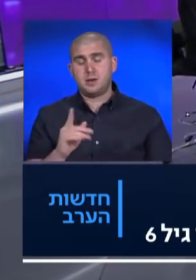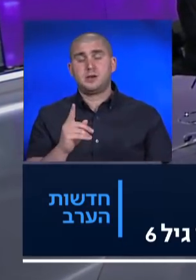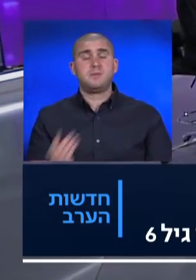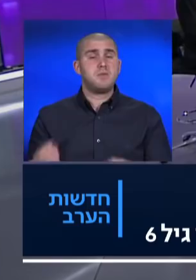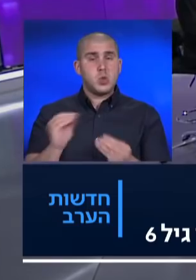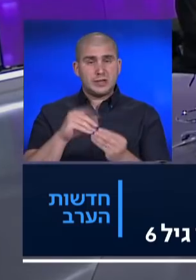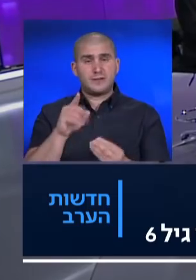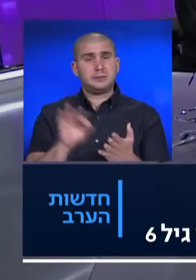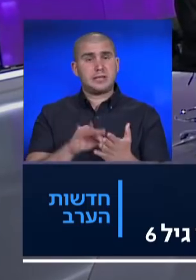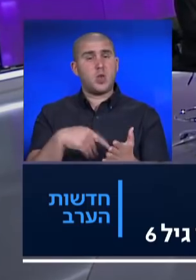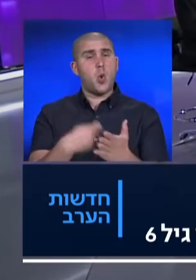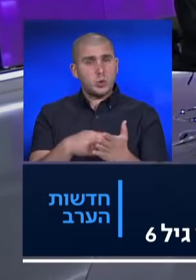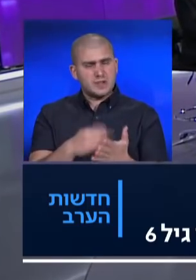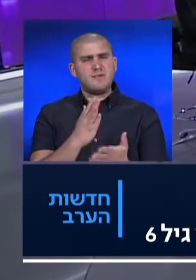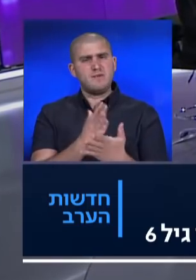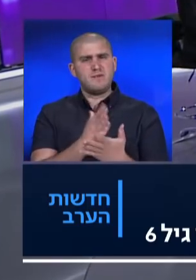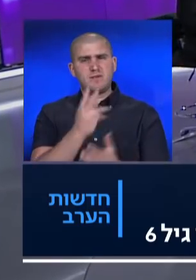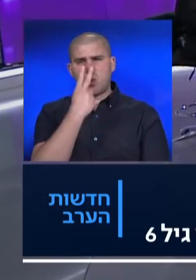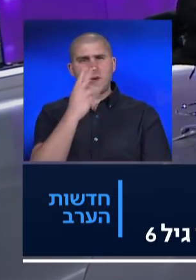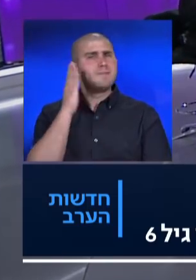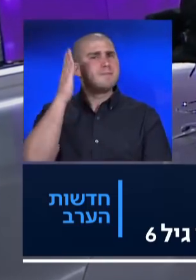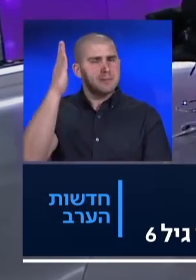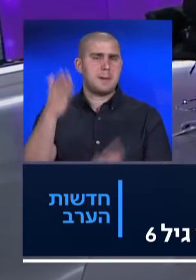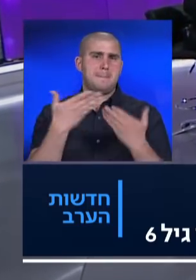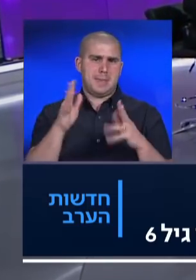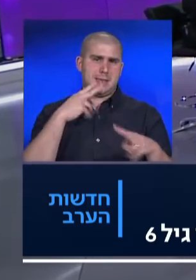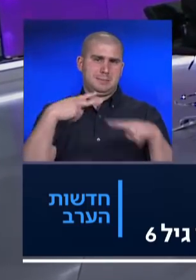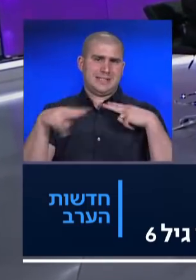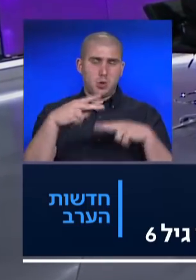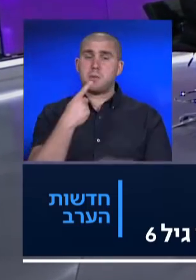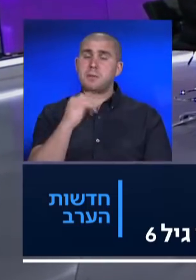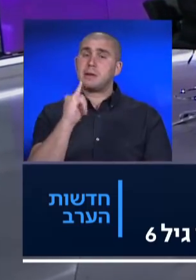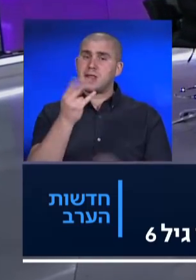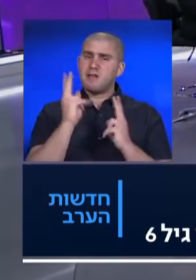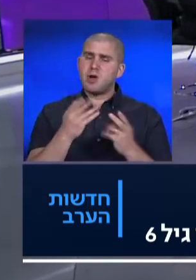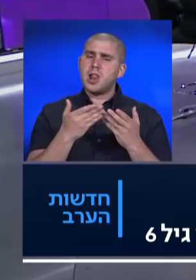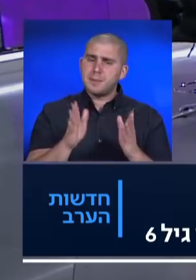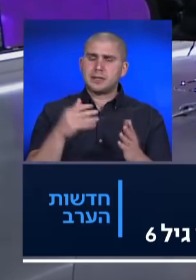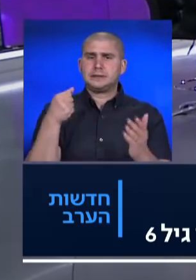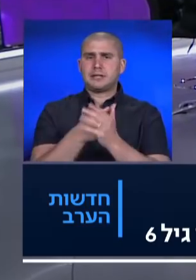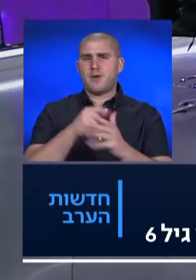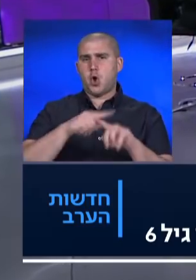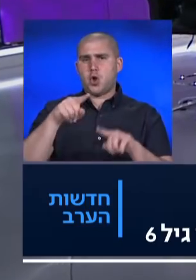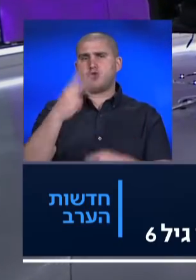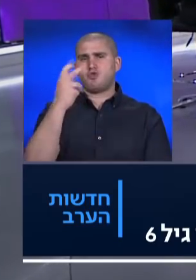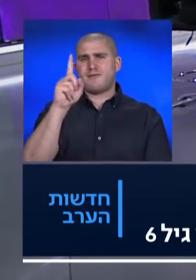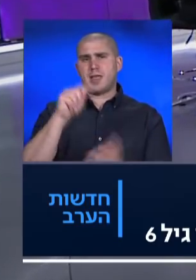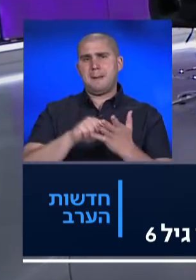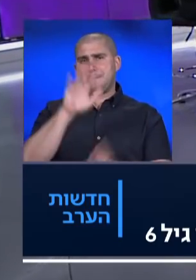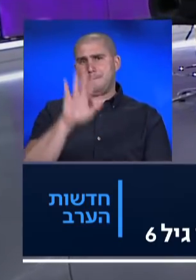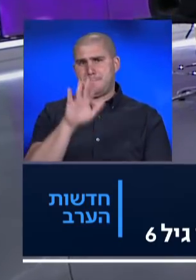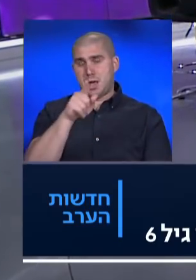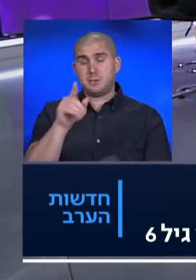האוצר כבר רואים באופק פתיחת המסעדות, אומרים הן יוכלו להיפתח בסוף החודש ב-31 במאי. במשרד הבריאות